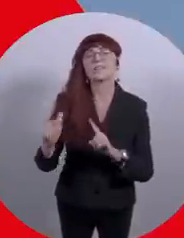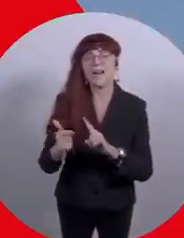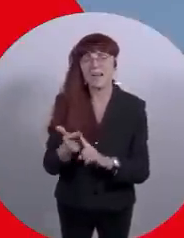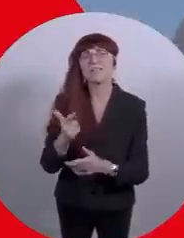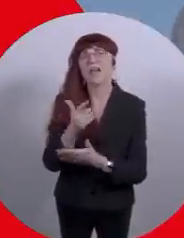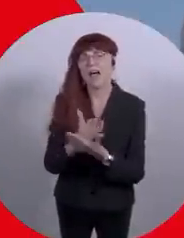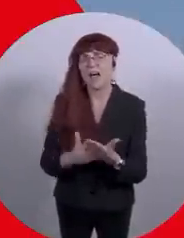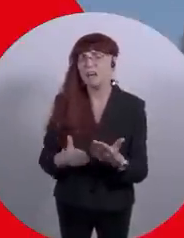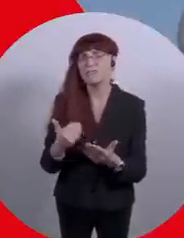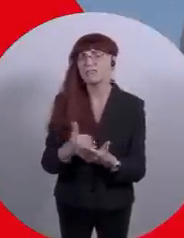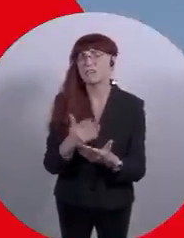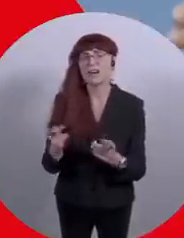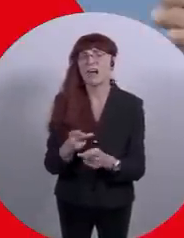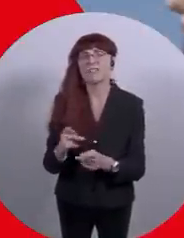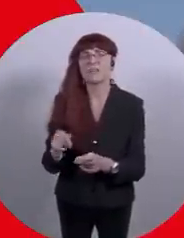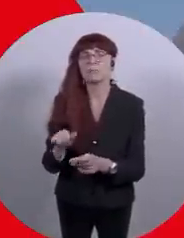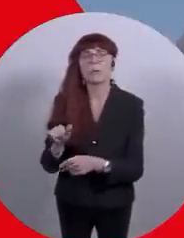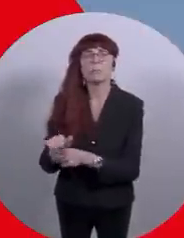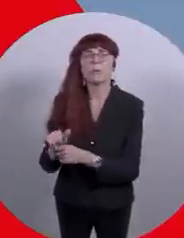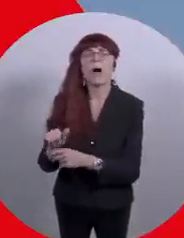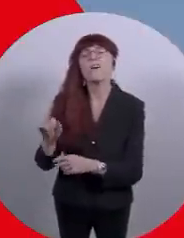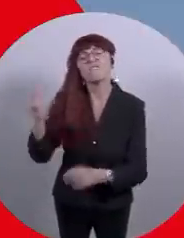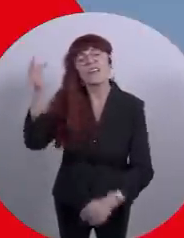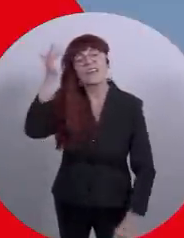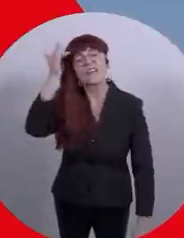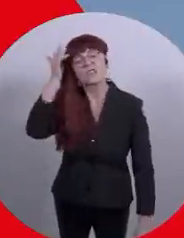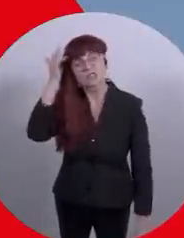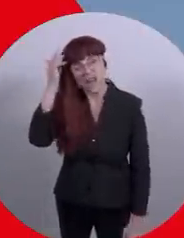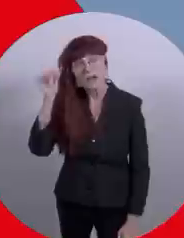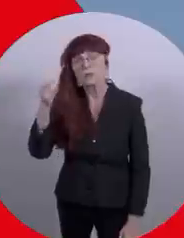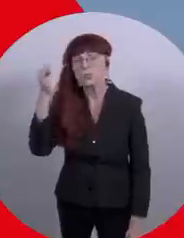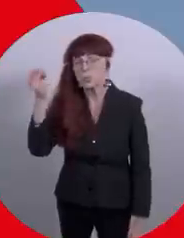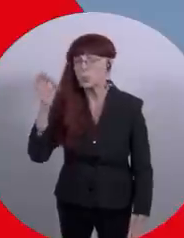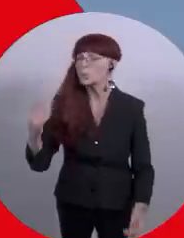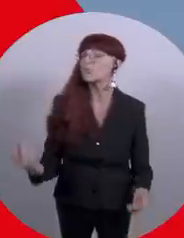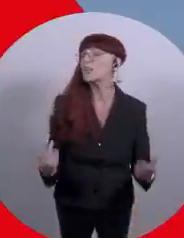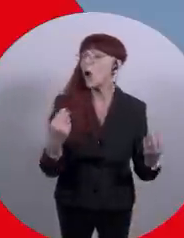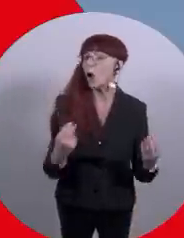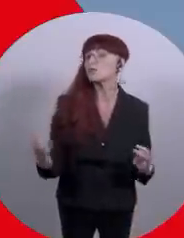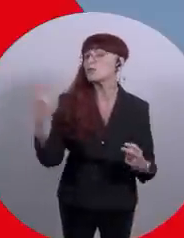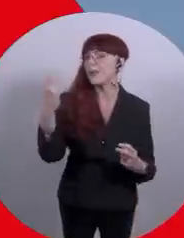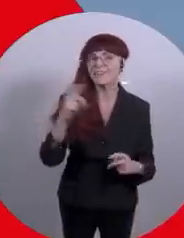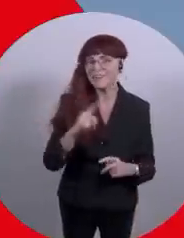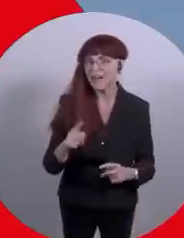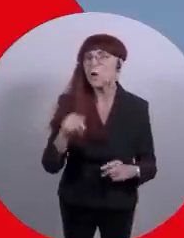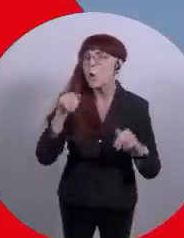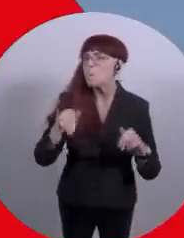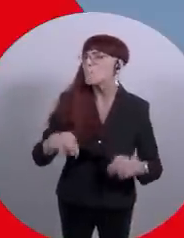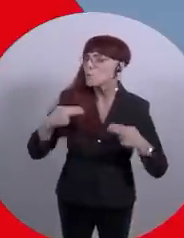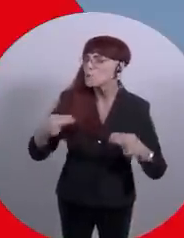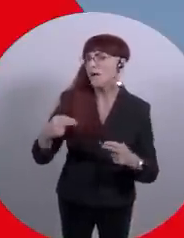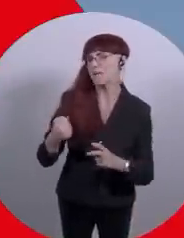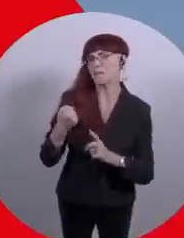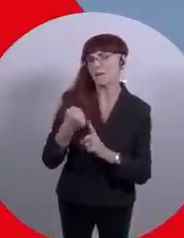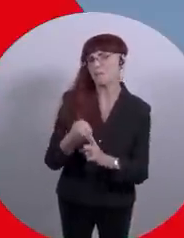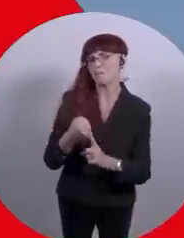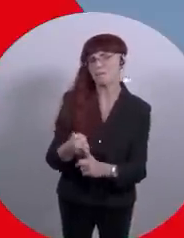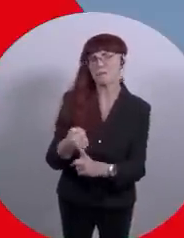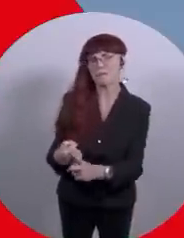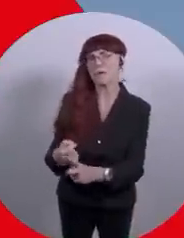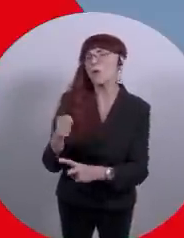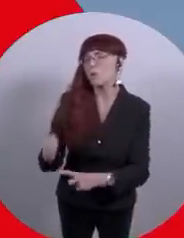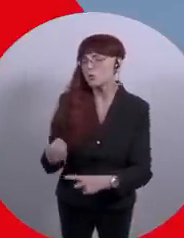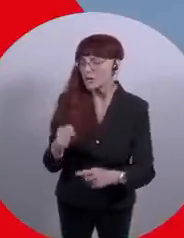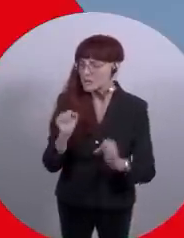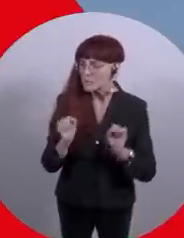dürfen nicht abspeisen wenn es gescheit und tüchtig sind werden sie aufsteigen wir müssen weiter kämpfen und ich wünsche mir dass diese Bewegung